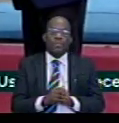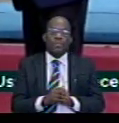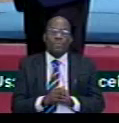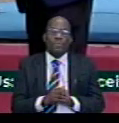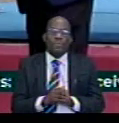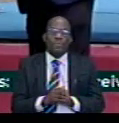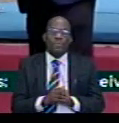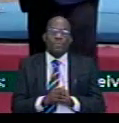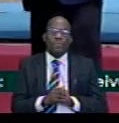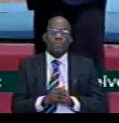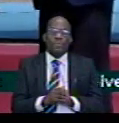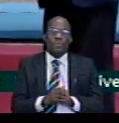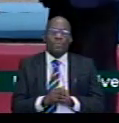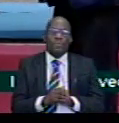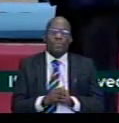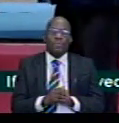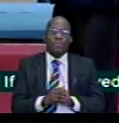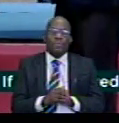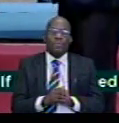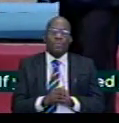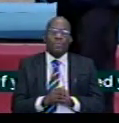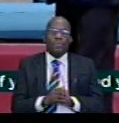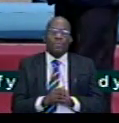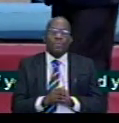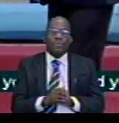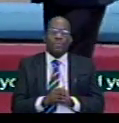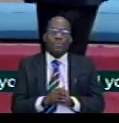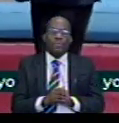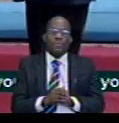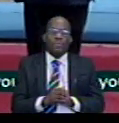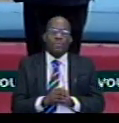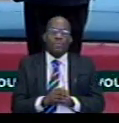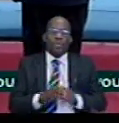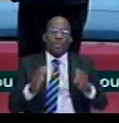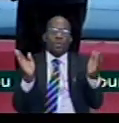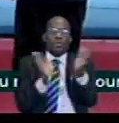Miraculeux ce soir, elle va témoigner. Gloire à Dieu.